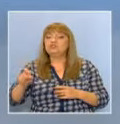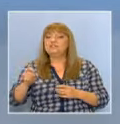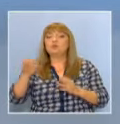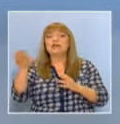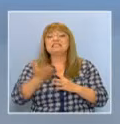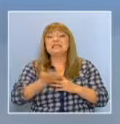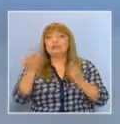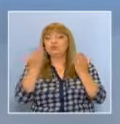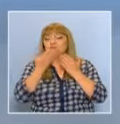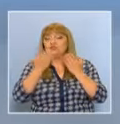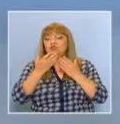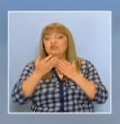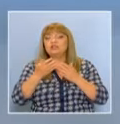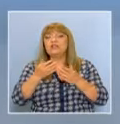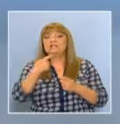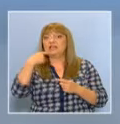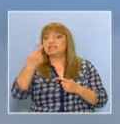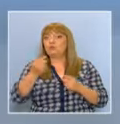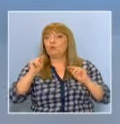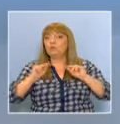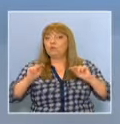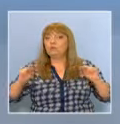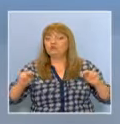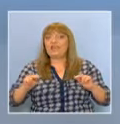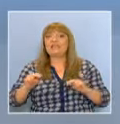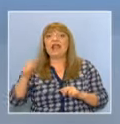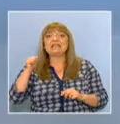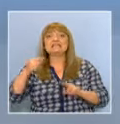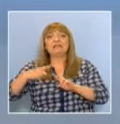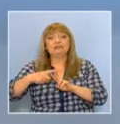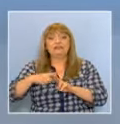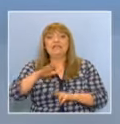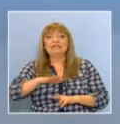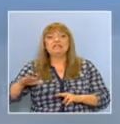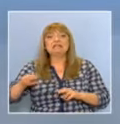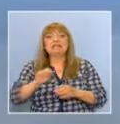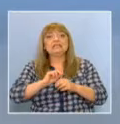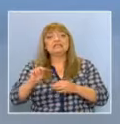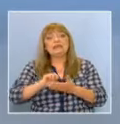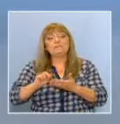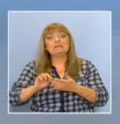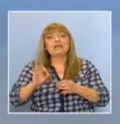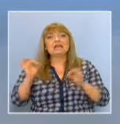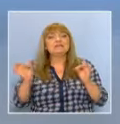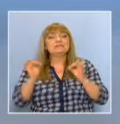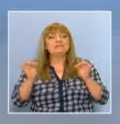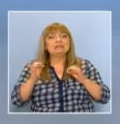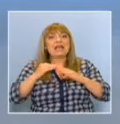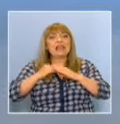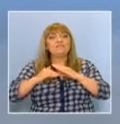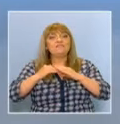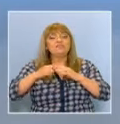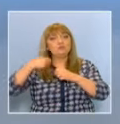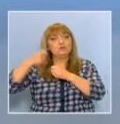езиково обучение Александър Сергеевич Пушкин във Варна. Децата записаха специален видеоклип, в който изразяват уважението си